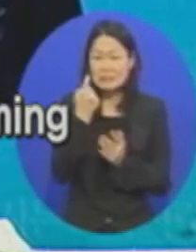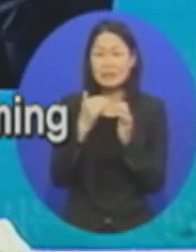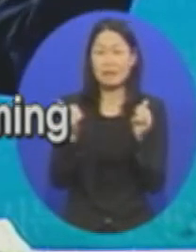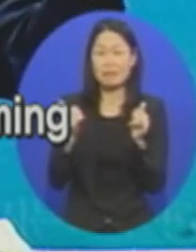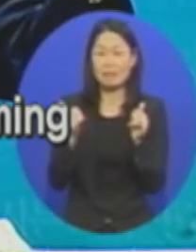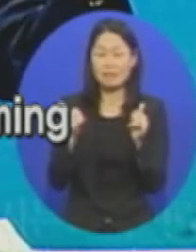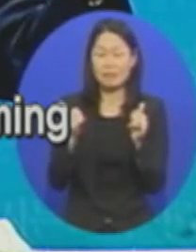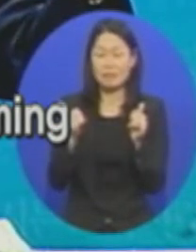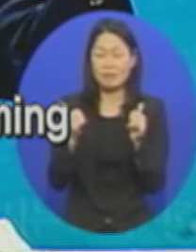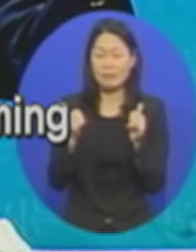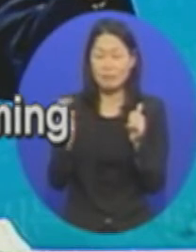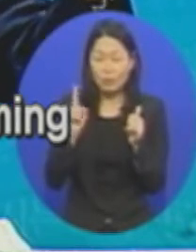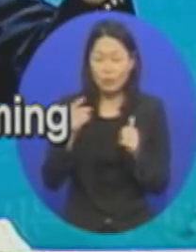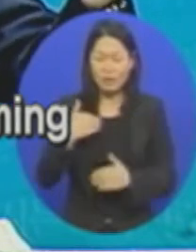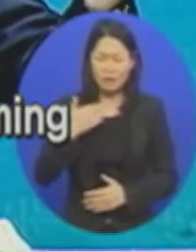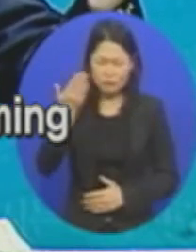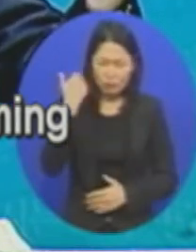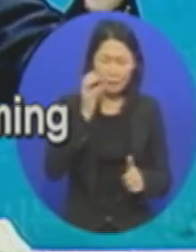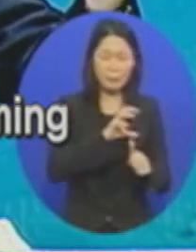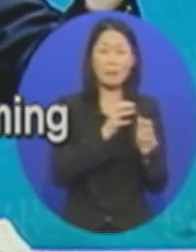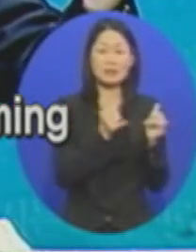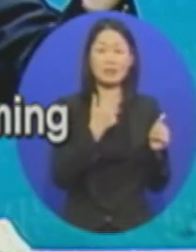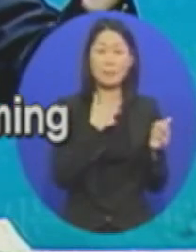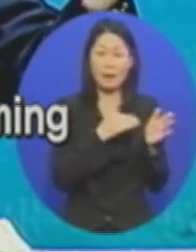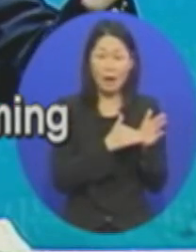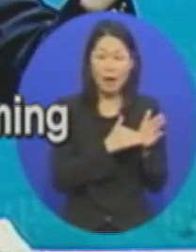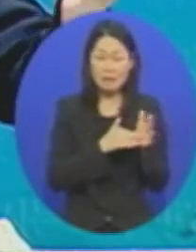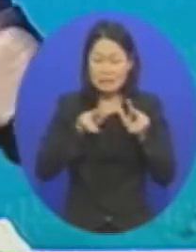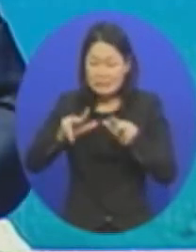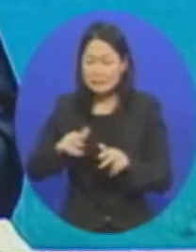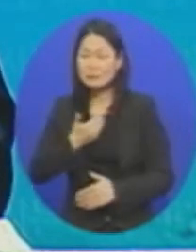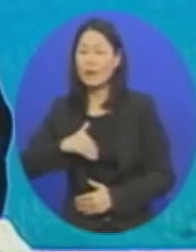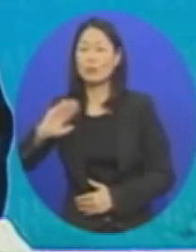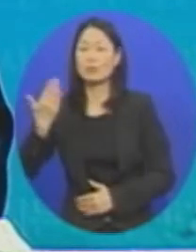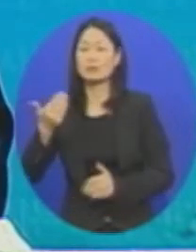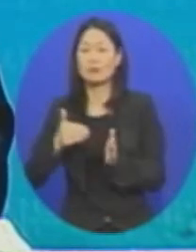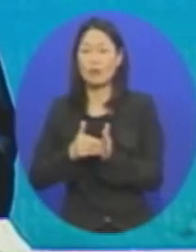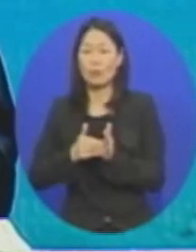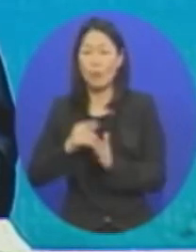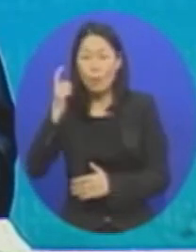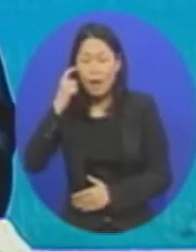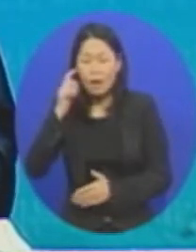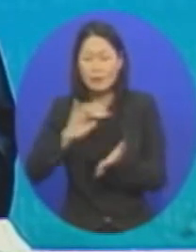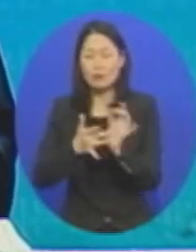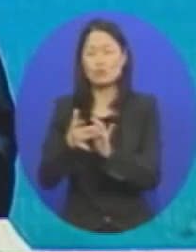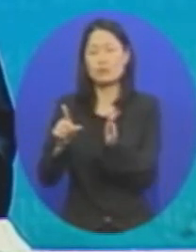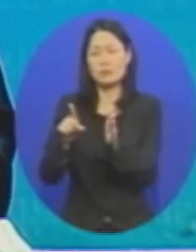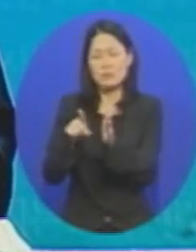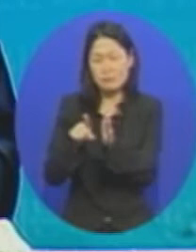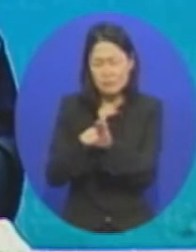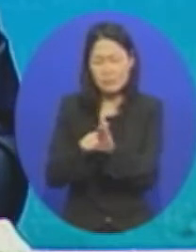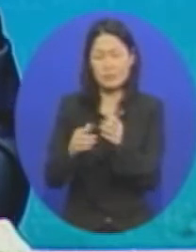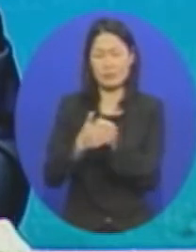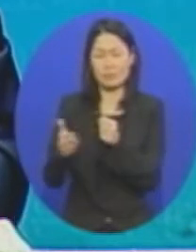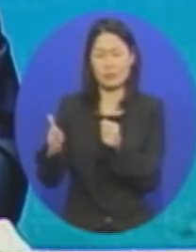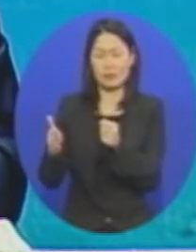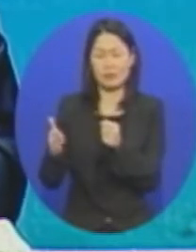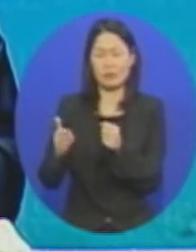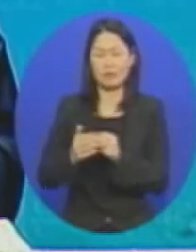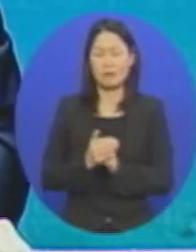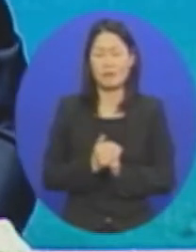내가 전에는 핍박 짜 였고 지금은 사도가 되었습니다 예수님 때문에 예수님을 믿기만 하니까 그렇게